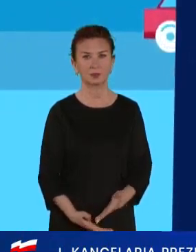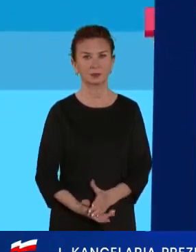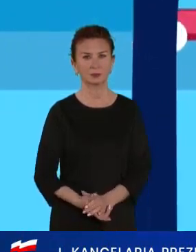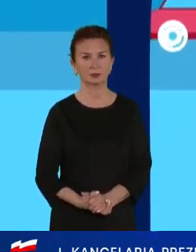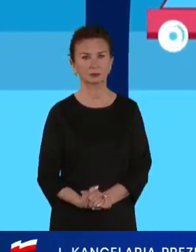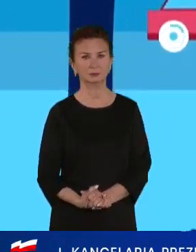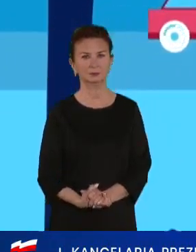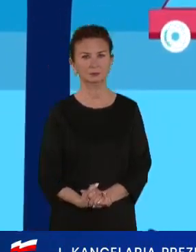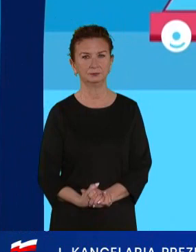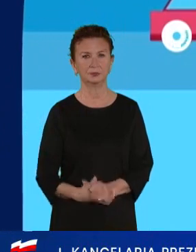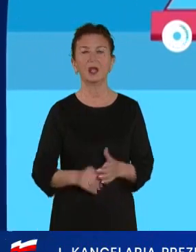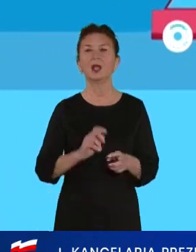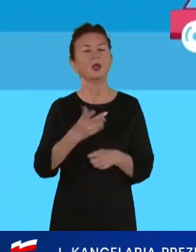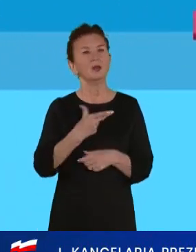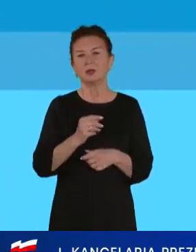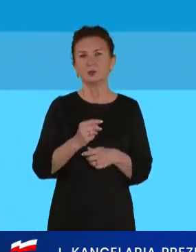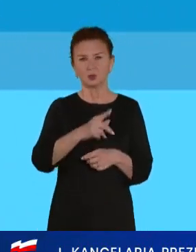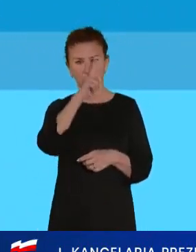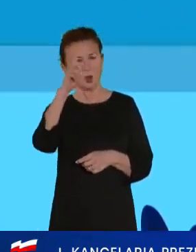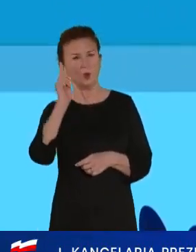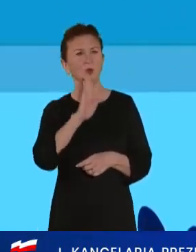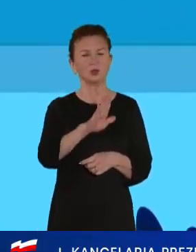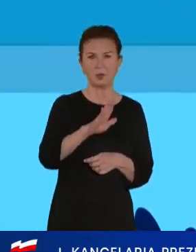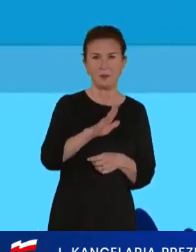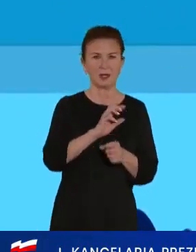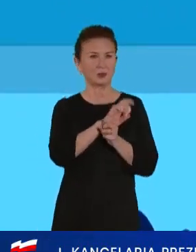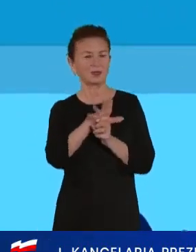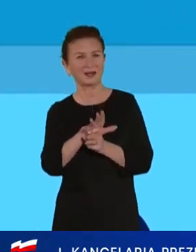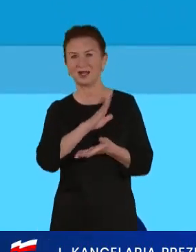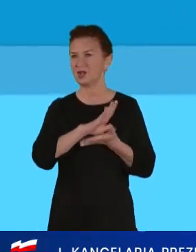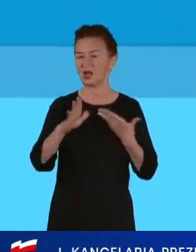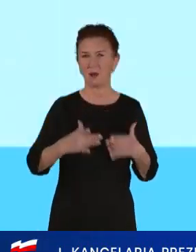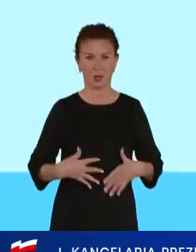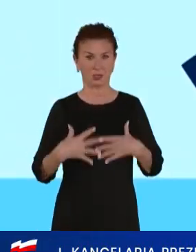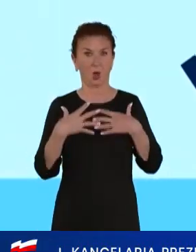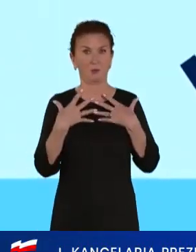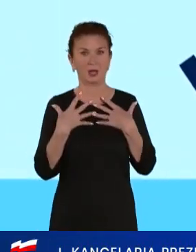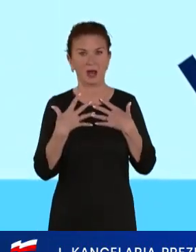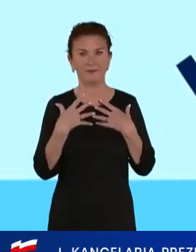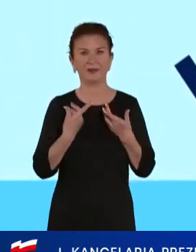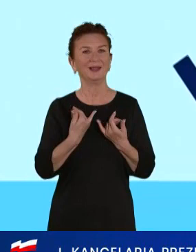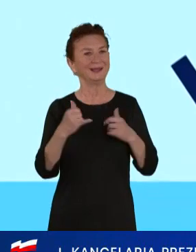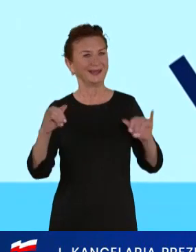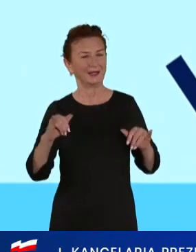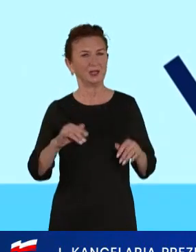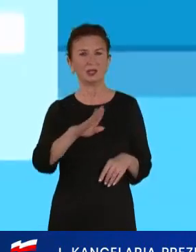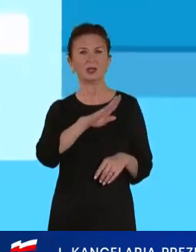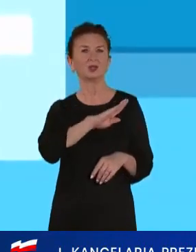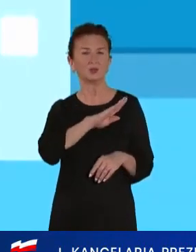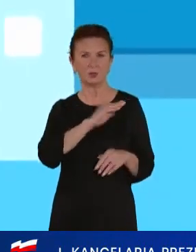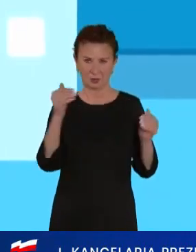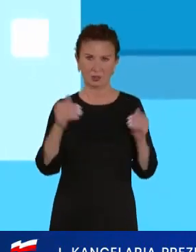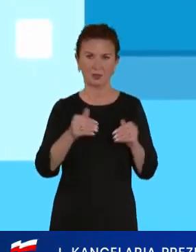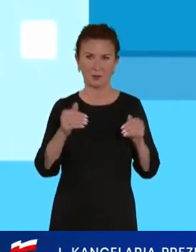osób. Niektórzy przechodzą zakażenie bezobjawowo, dla innych jest śmiertelnym zagrożeniem.